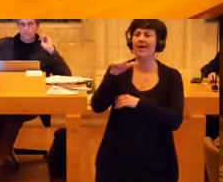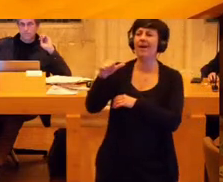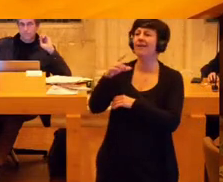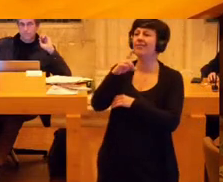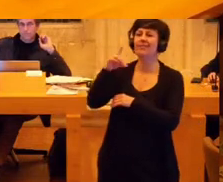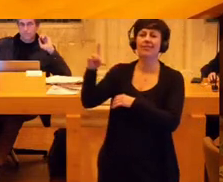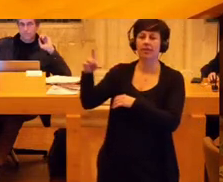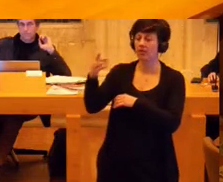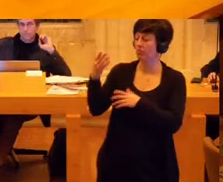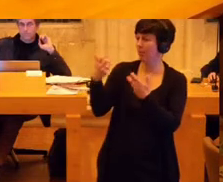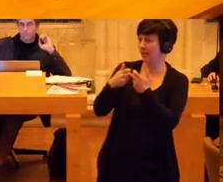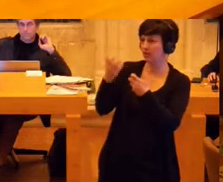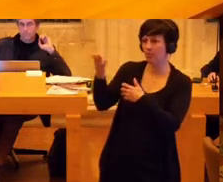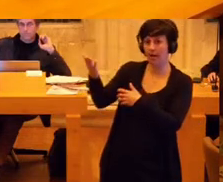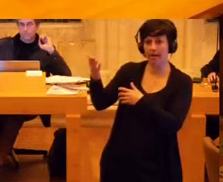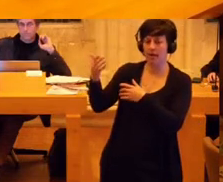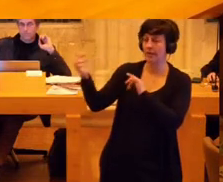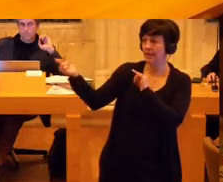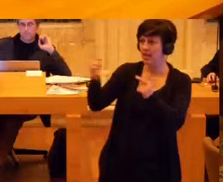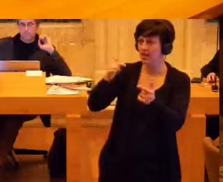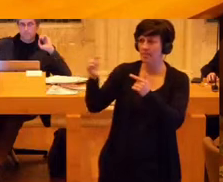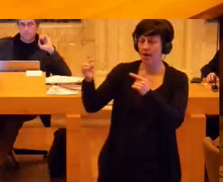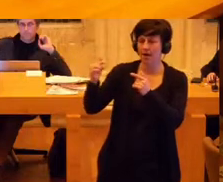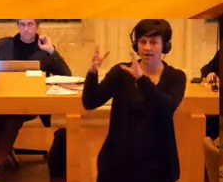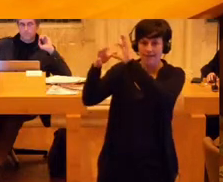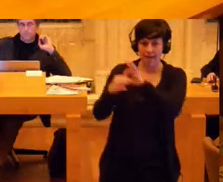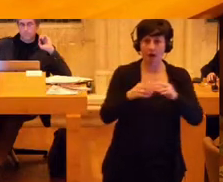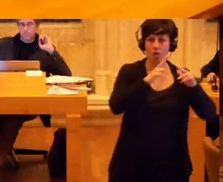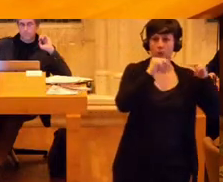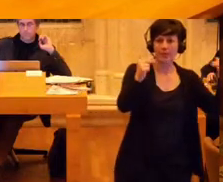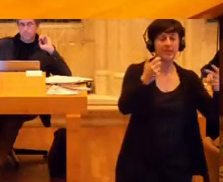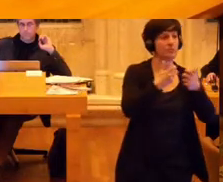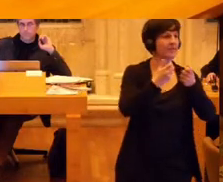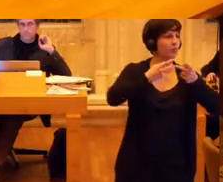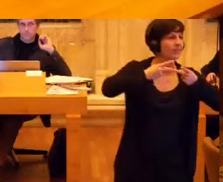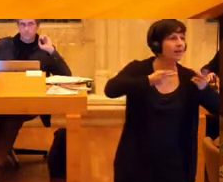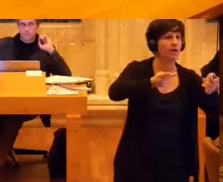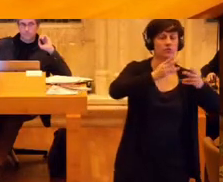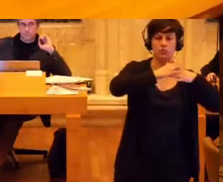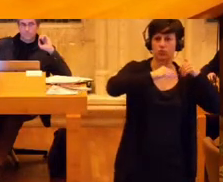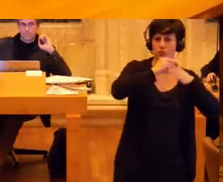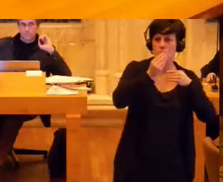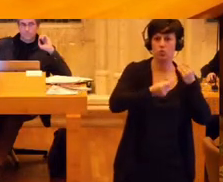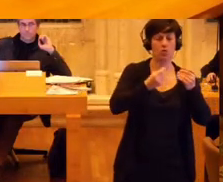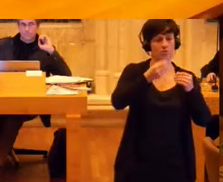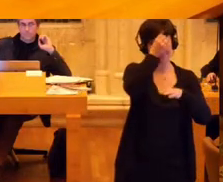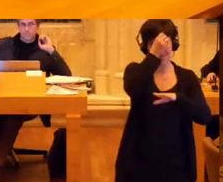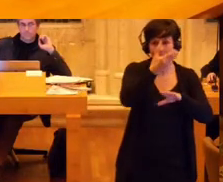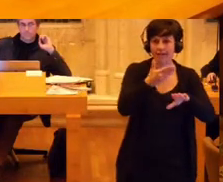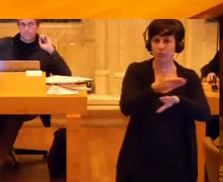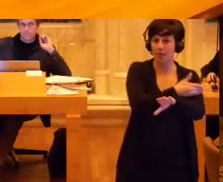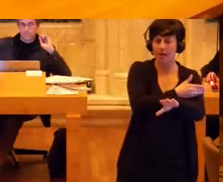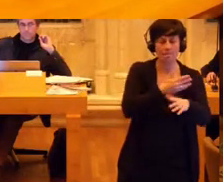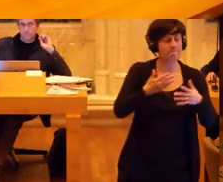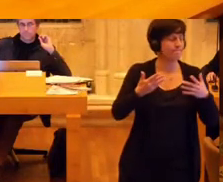exemple, sur une autorisation d'urbanisme, sur un permis de construire, sur une déclaration préalable, il n'existe